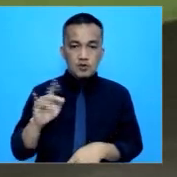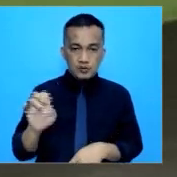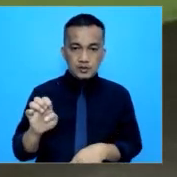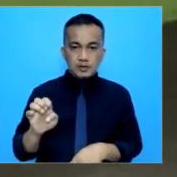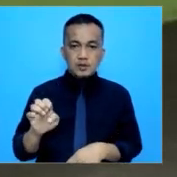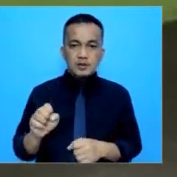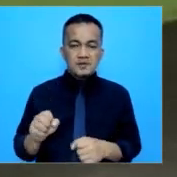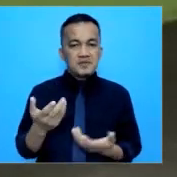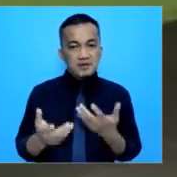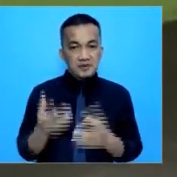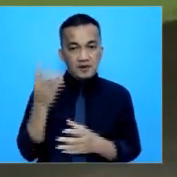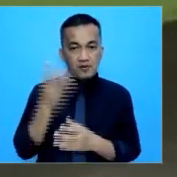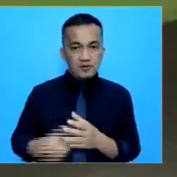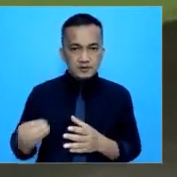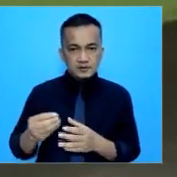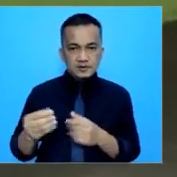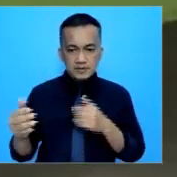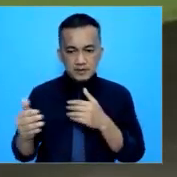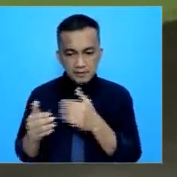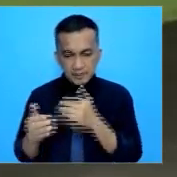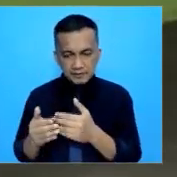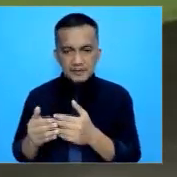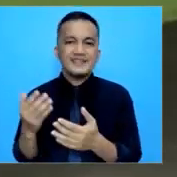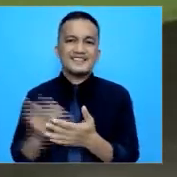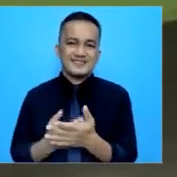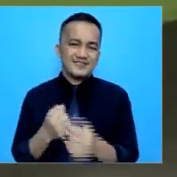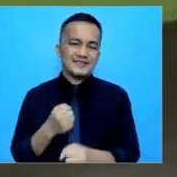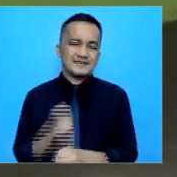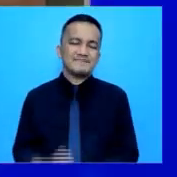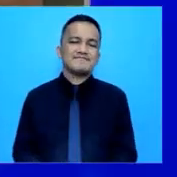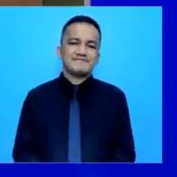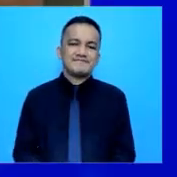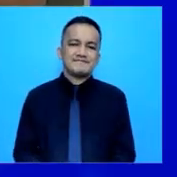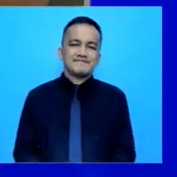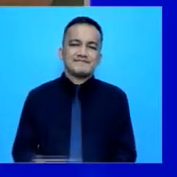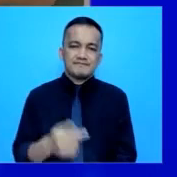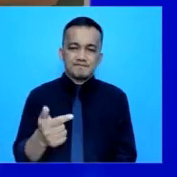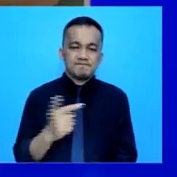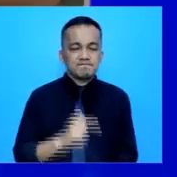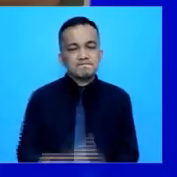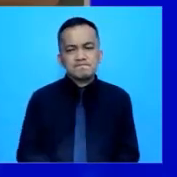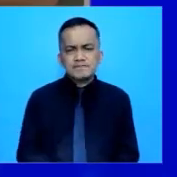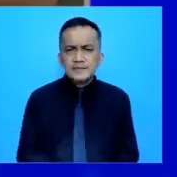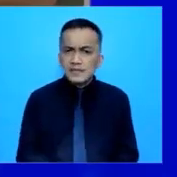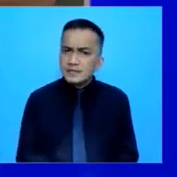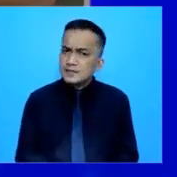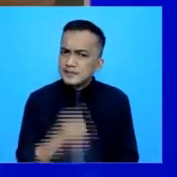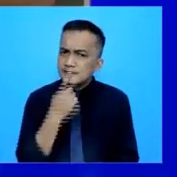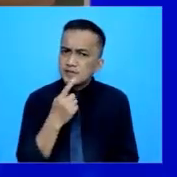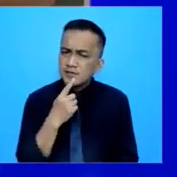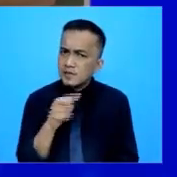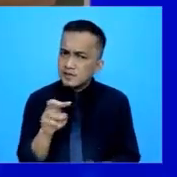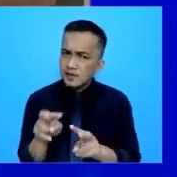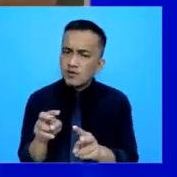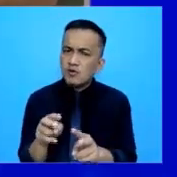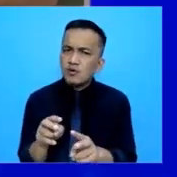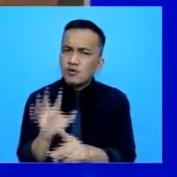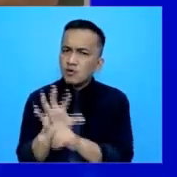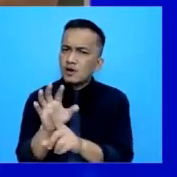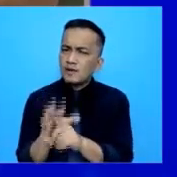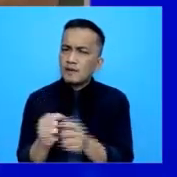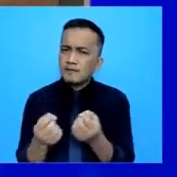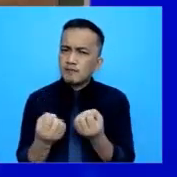magkaubusan ng supply habang papalapit ang bagong taon. Julius? Ryan, sa pagmamonitor mo, ano yung pinakamabentang paputok dyan?